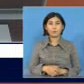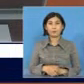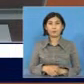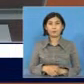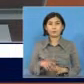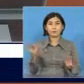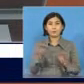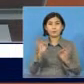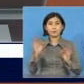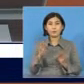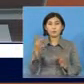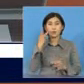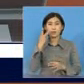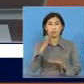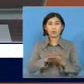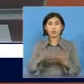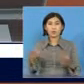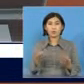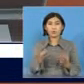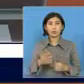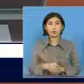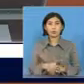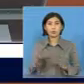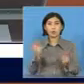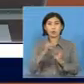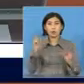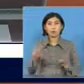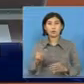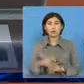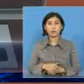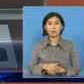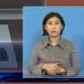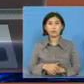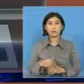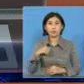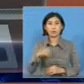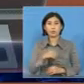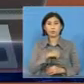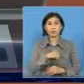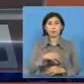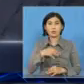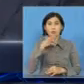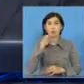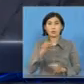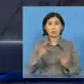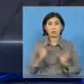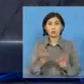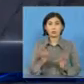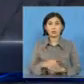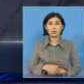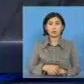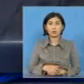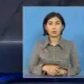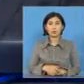өнер әрқашанда таза болу керек. Әнді жанды дауыста айтқан дұрыс.